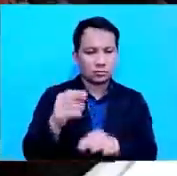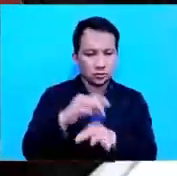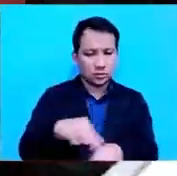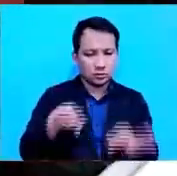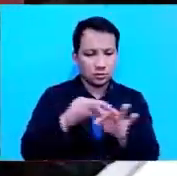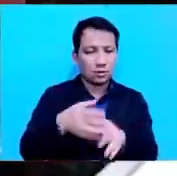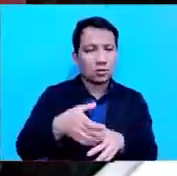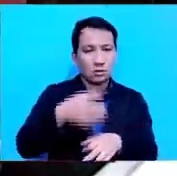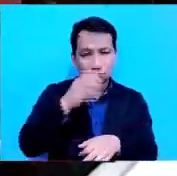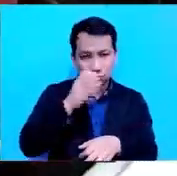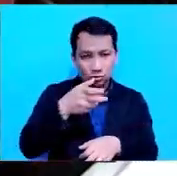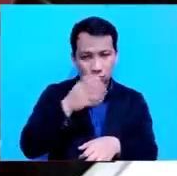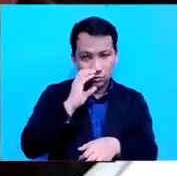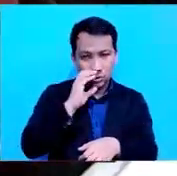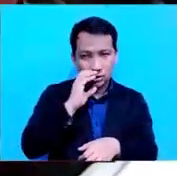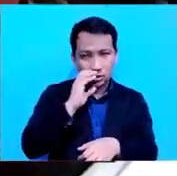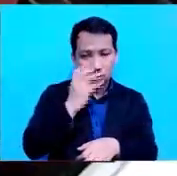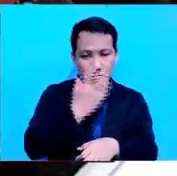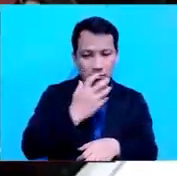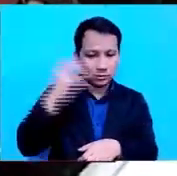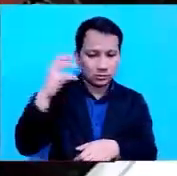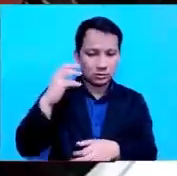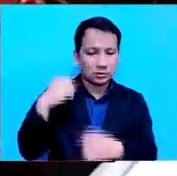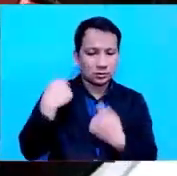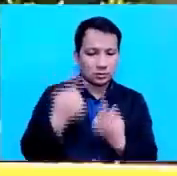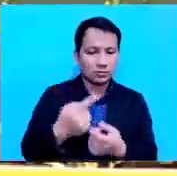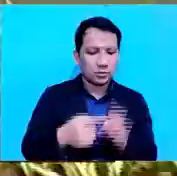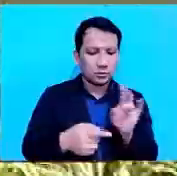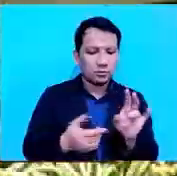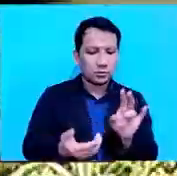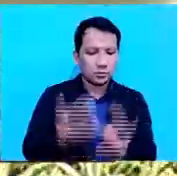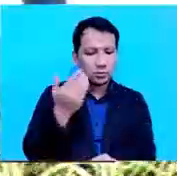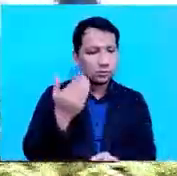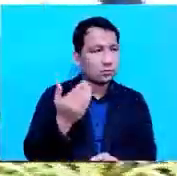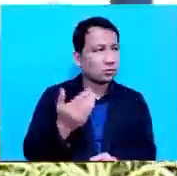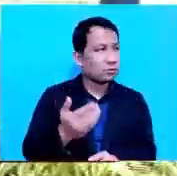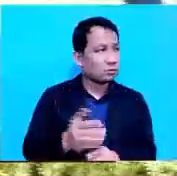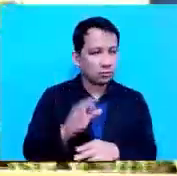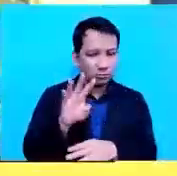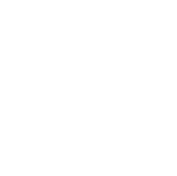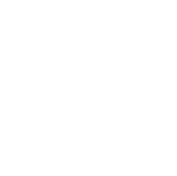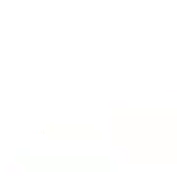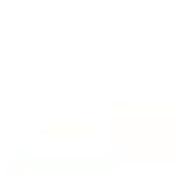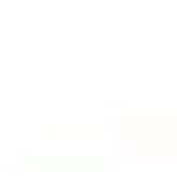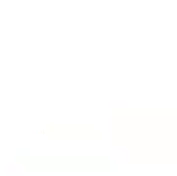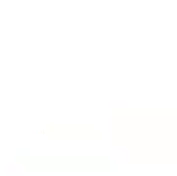at iwasan ng katirikan ng araw tuwing alas 10 ng umaga hanggang alas 4 ng hapon.